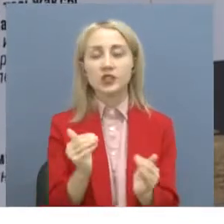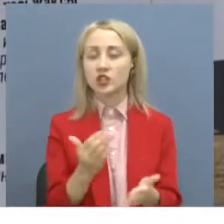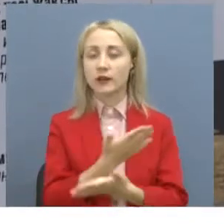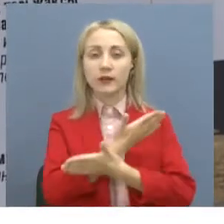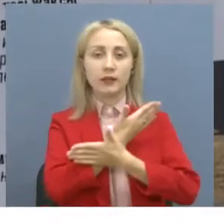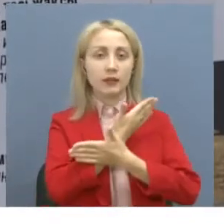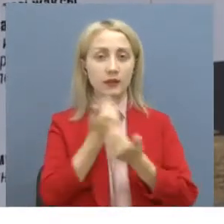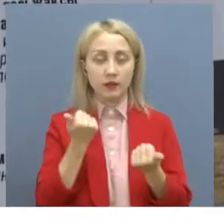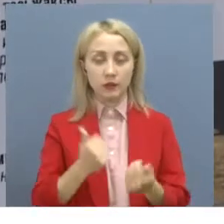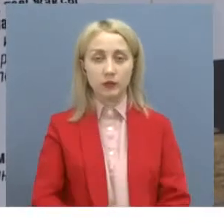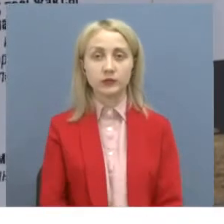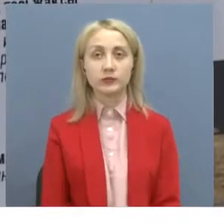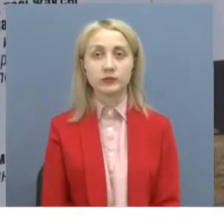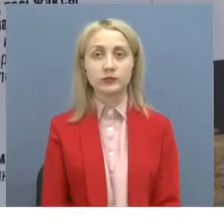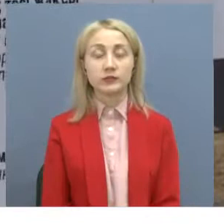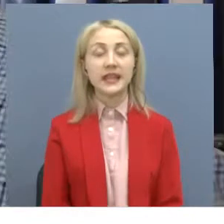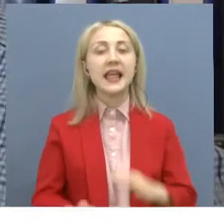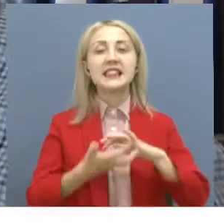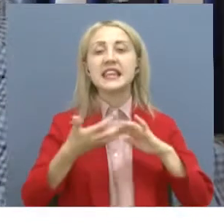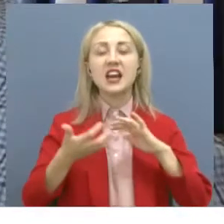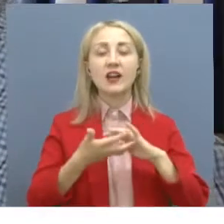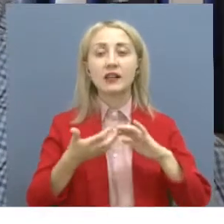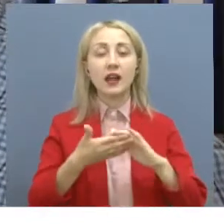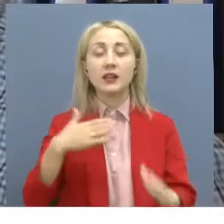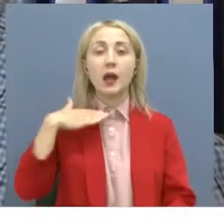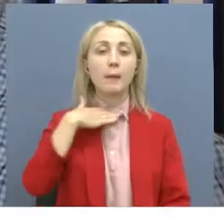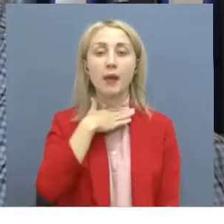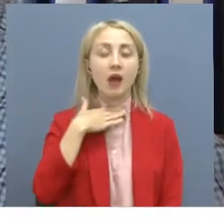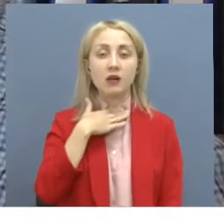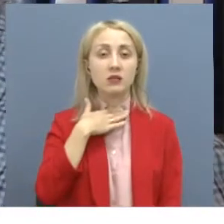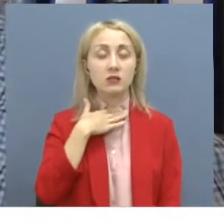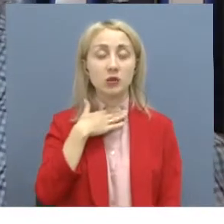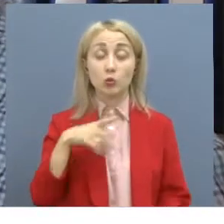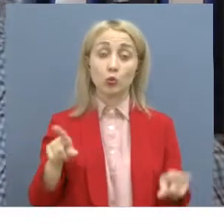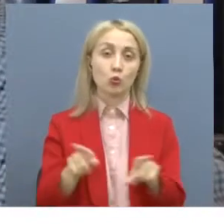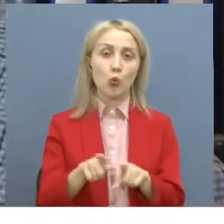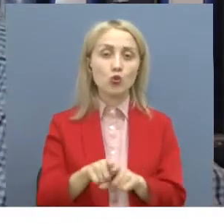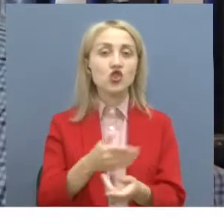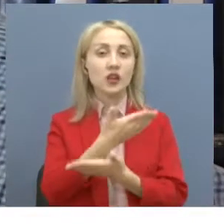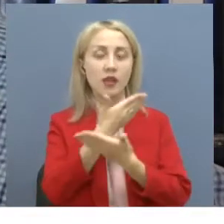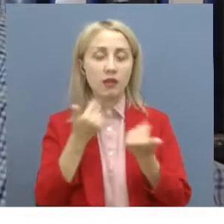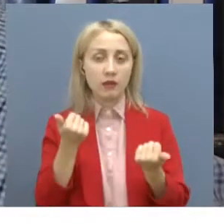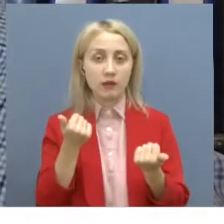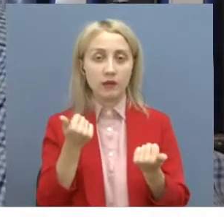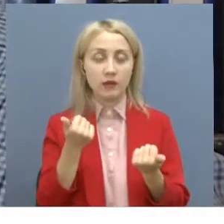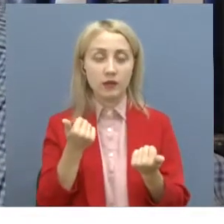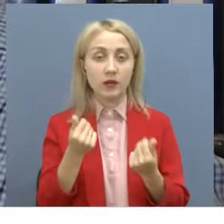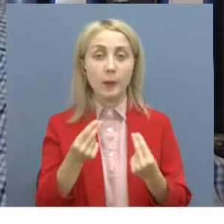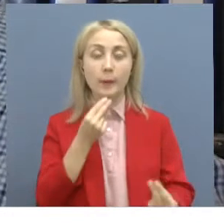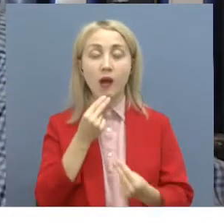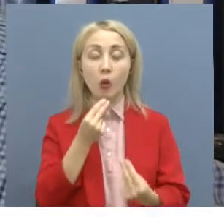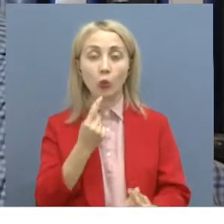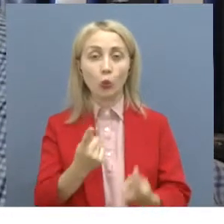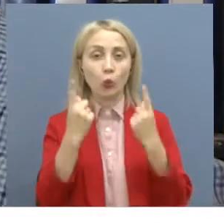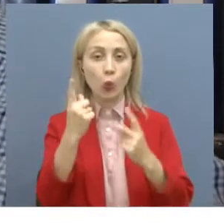де жөнелтіп отыр. Негізі қалаға күніне бізге қалаға 25 бастай ірі қара малдың еті кіреді, жылқының